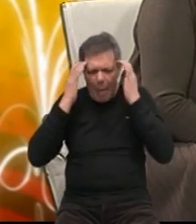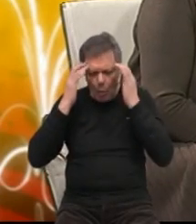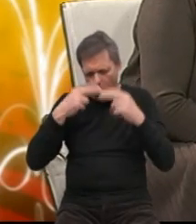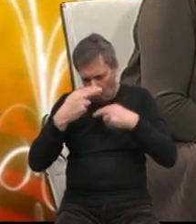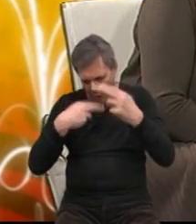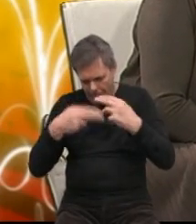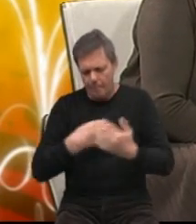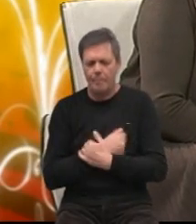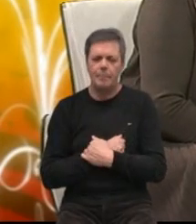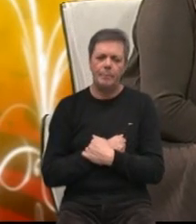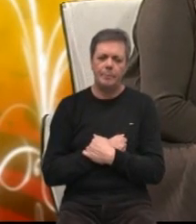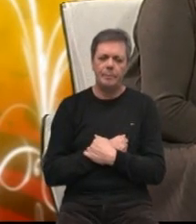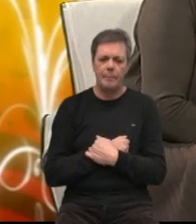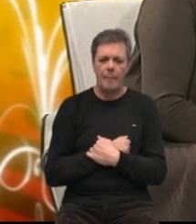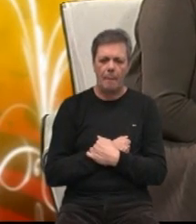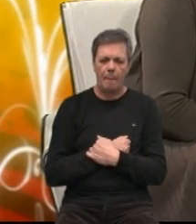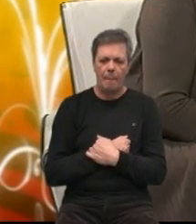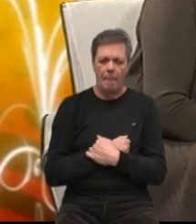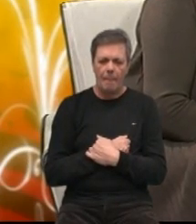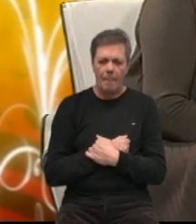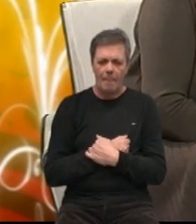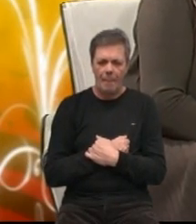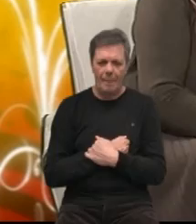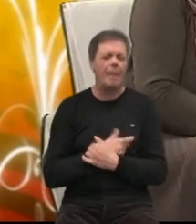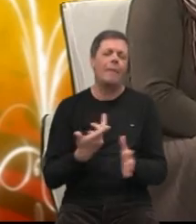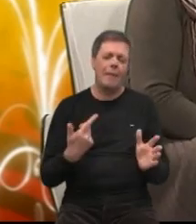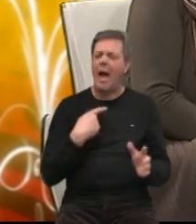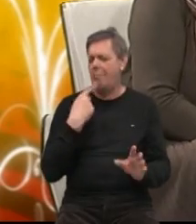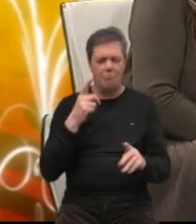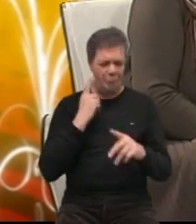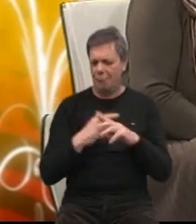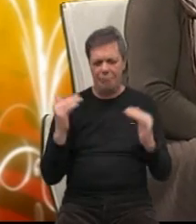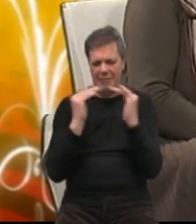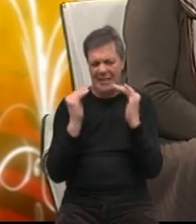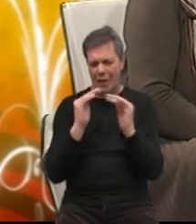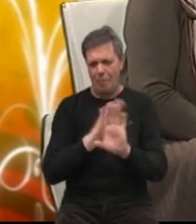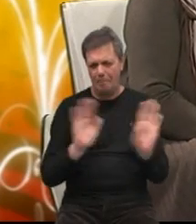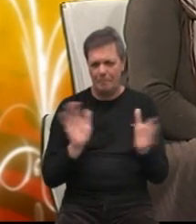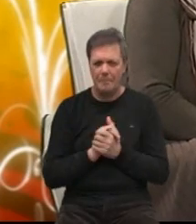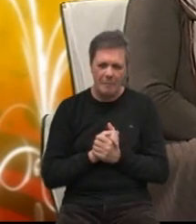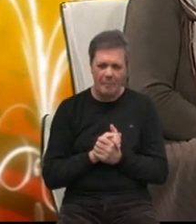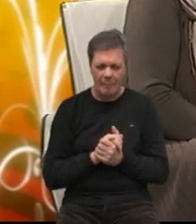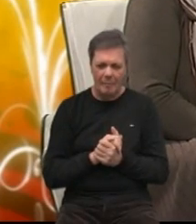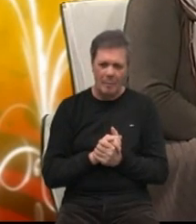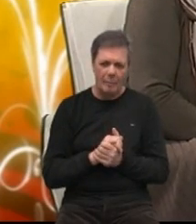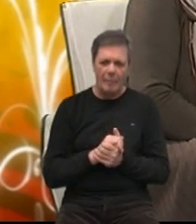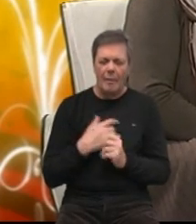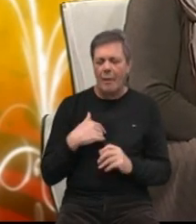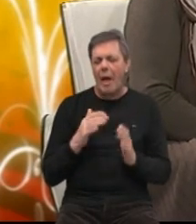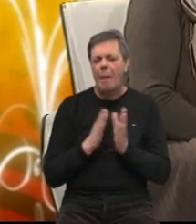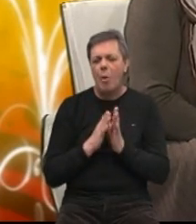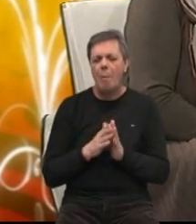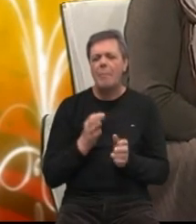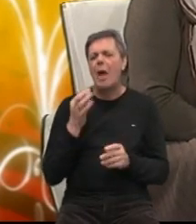tako dijagnozu. Je. Isto to, ja se te potpisujem evo, sve što potpišite fino, evo da, deklaracije. Ja stvarno molim da